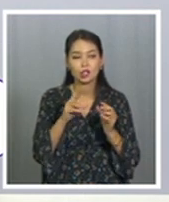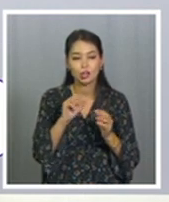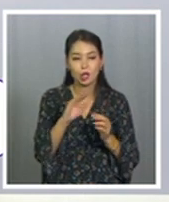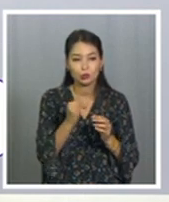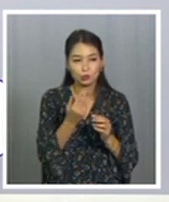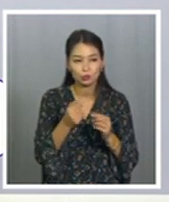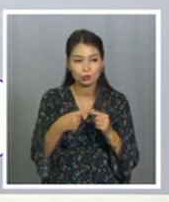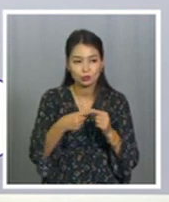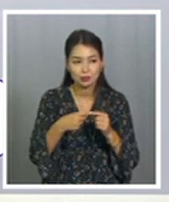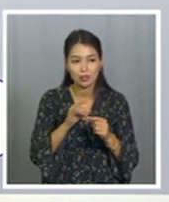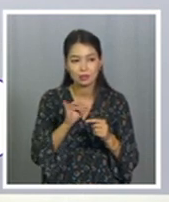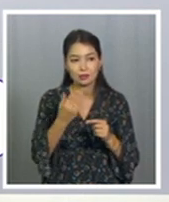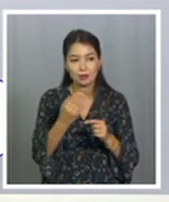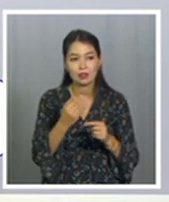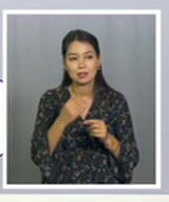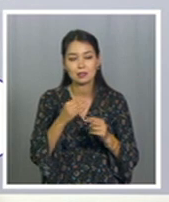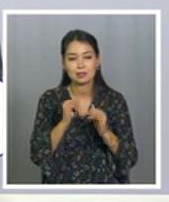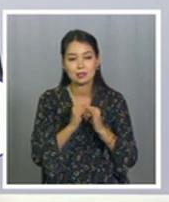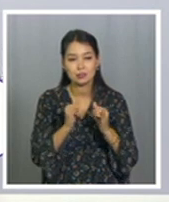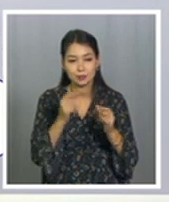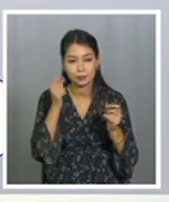кездегі фаза ығысуын сипаттау.